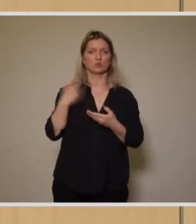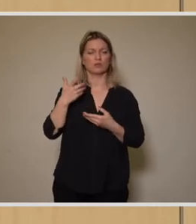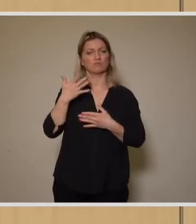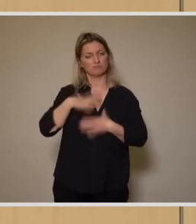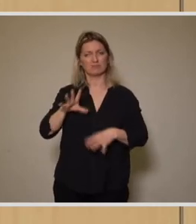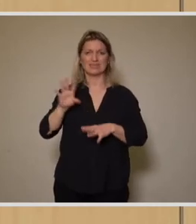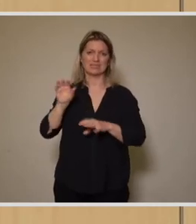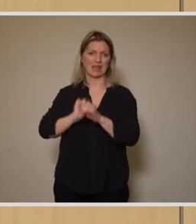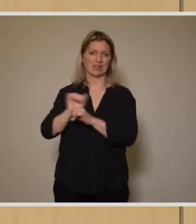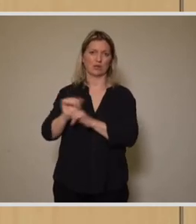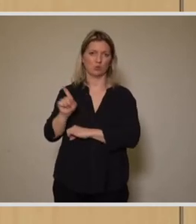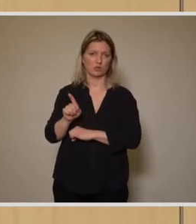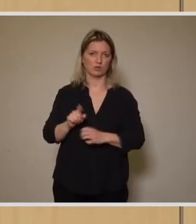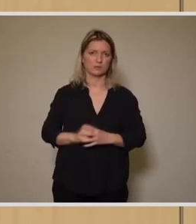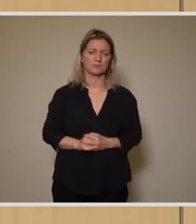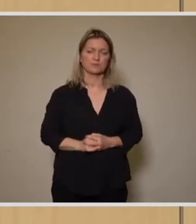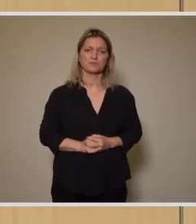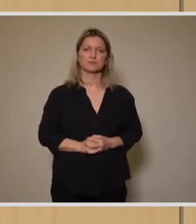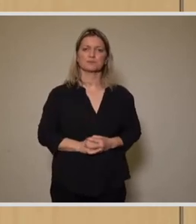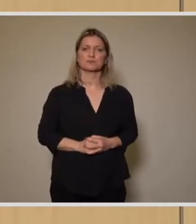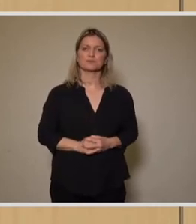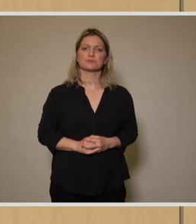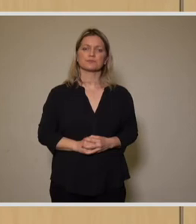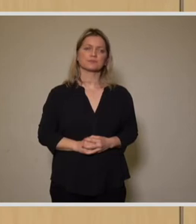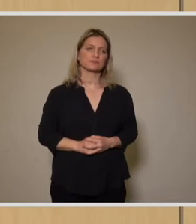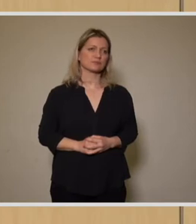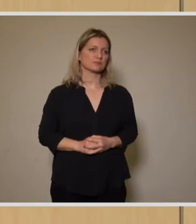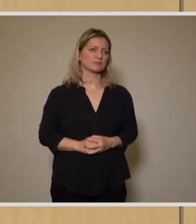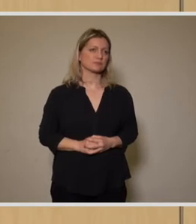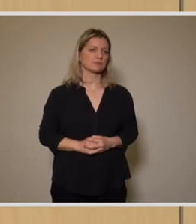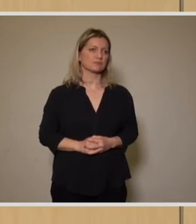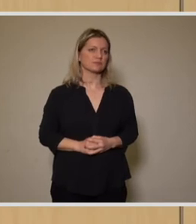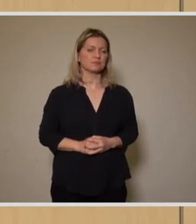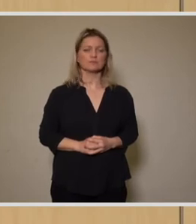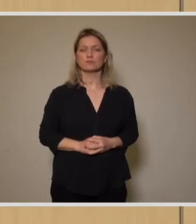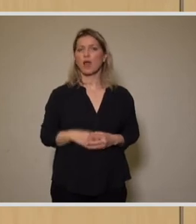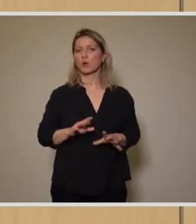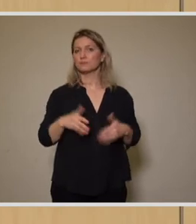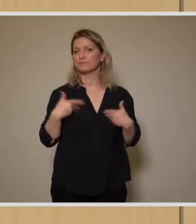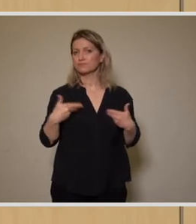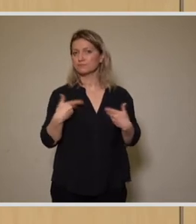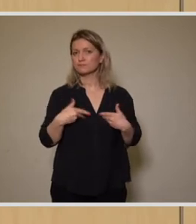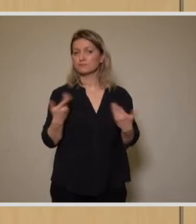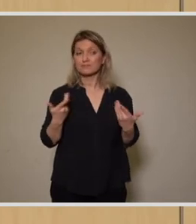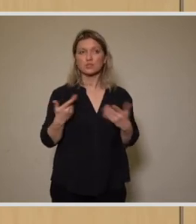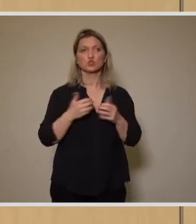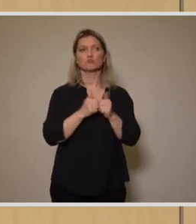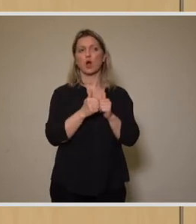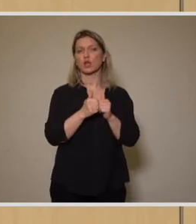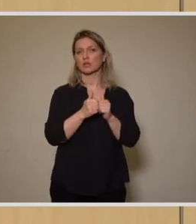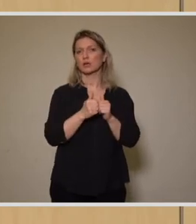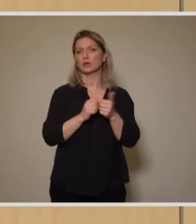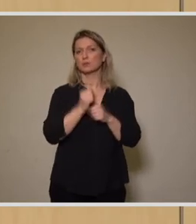gern mitgehen will. Ich freue mich auch über die Initiative unseres